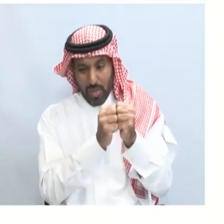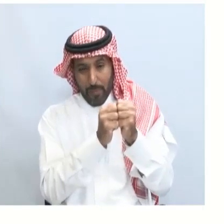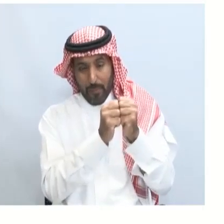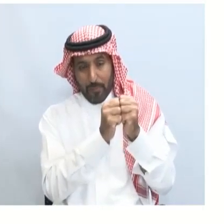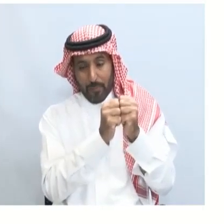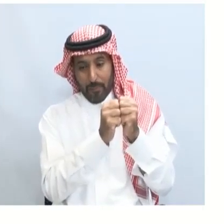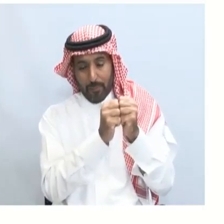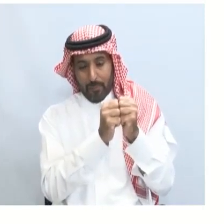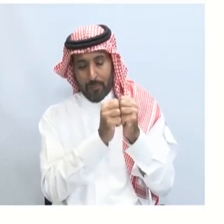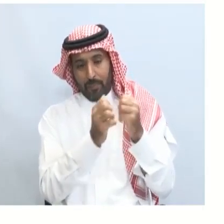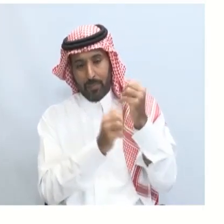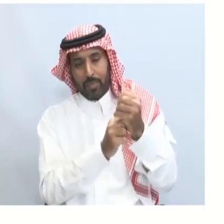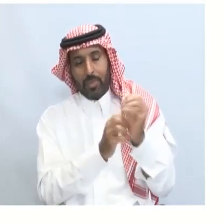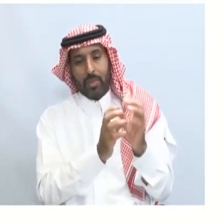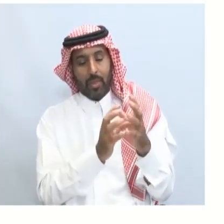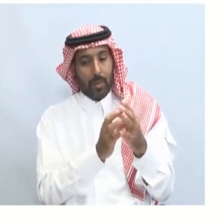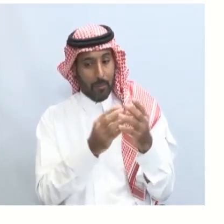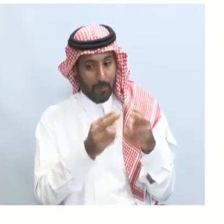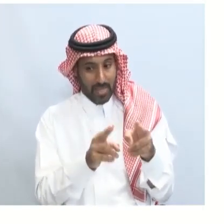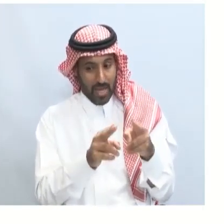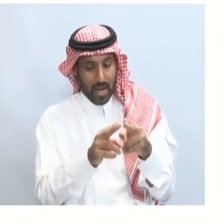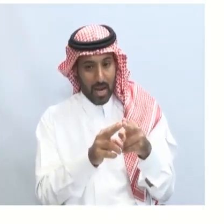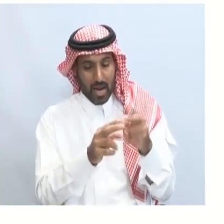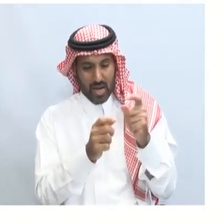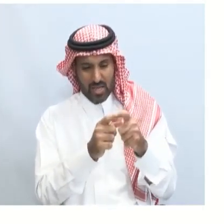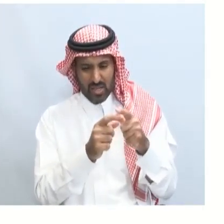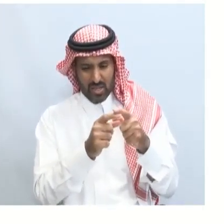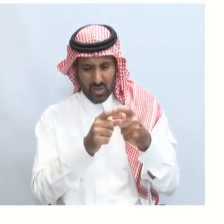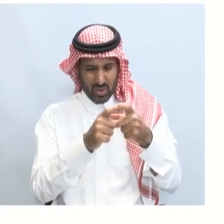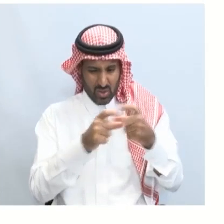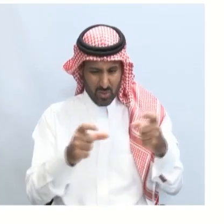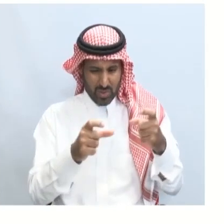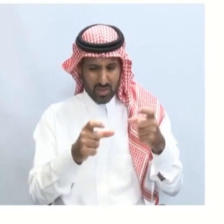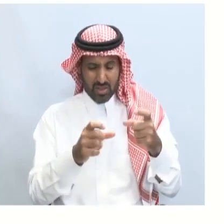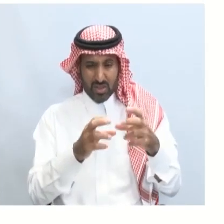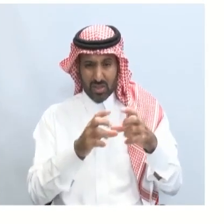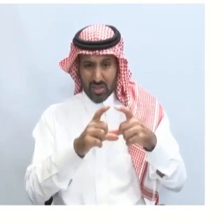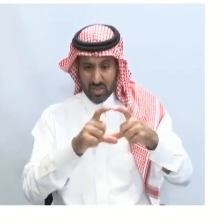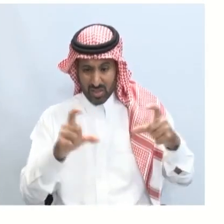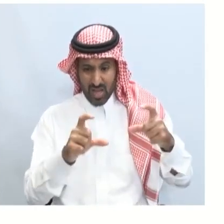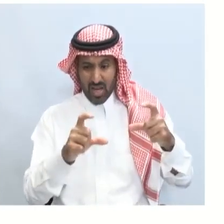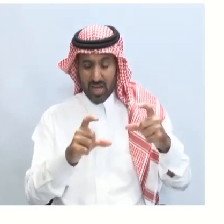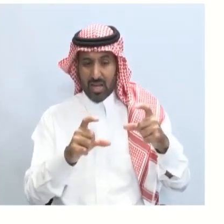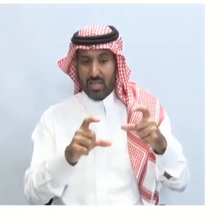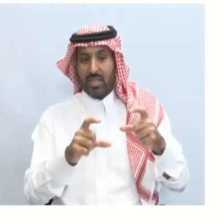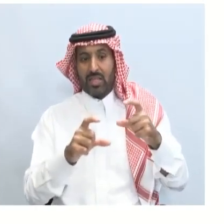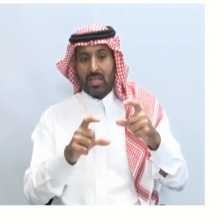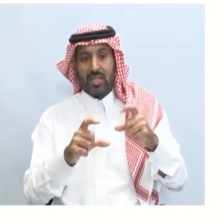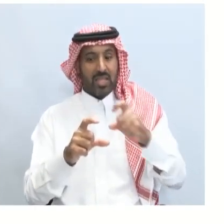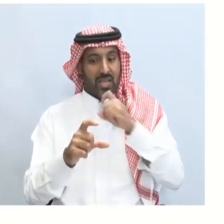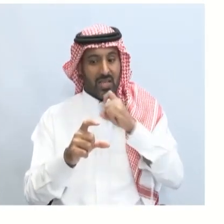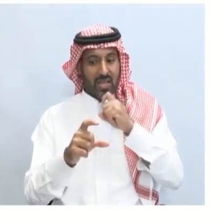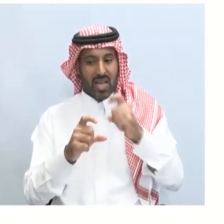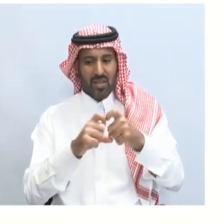الجاذبيه ثم بعد ذلك بدا الكون في التمدد وتناقص وتناقص في